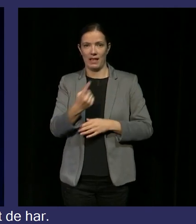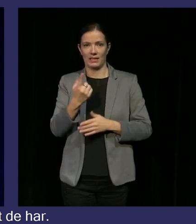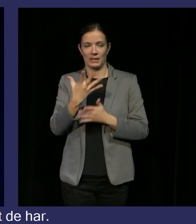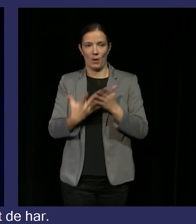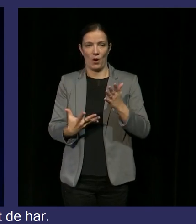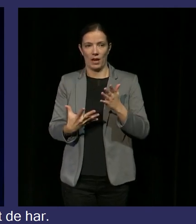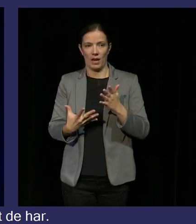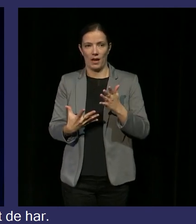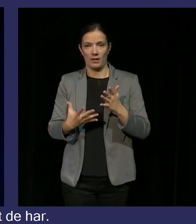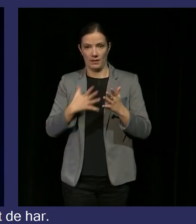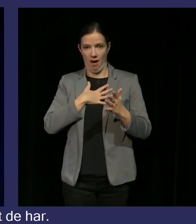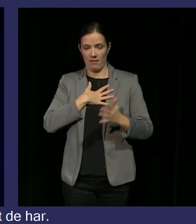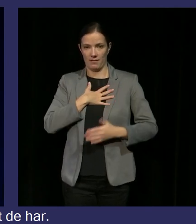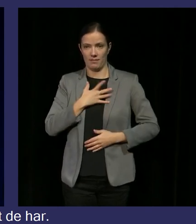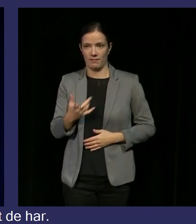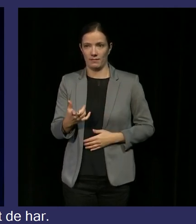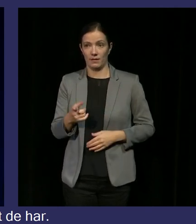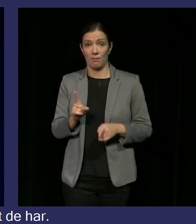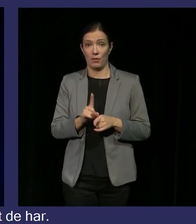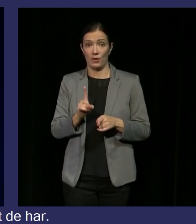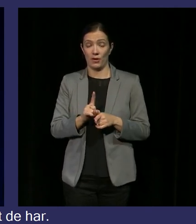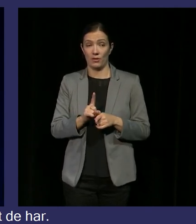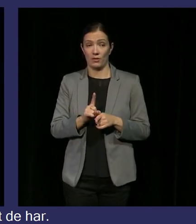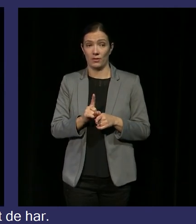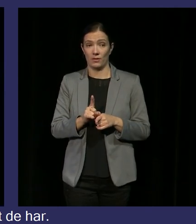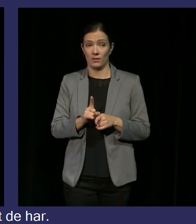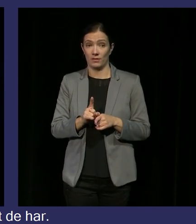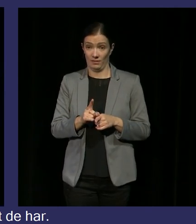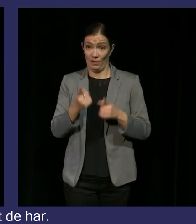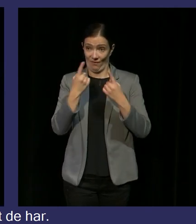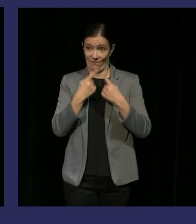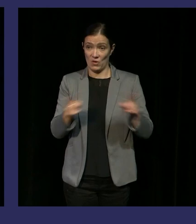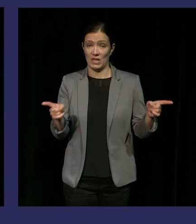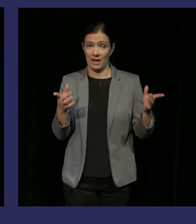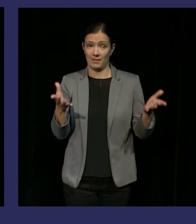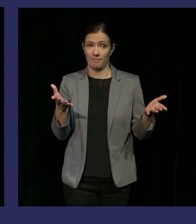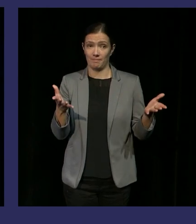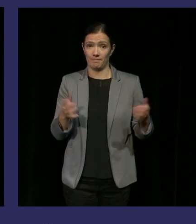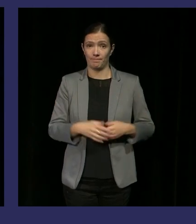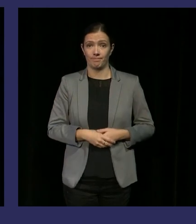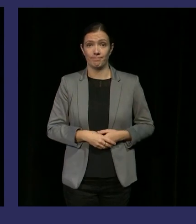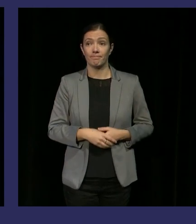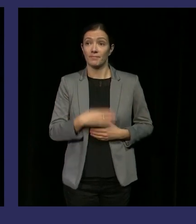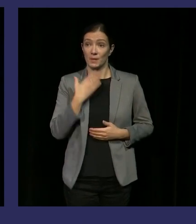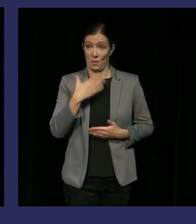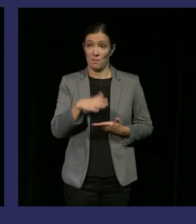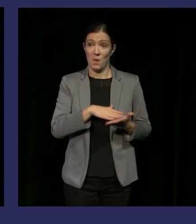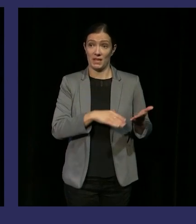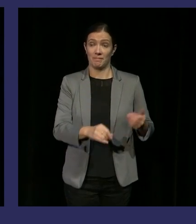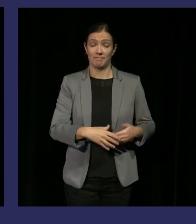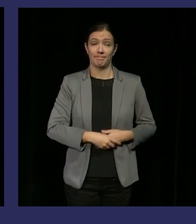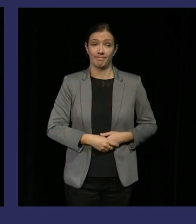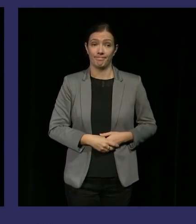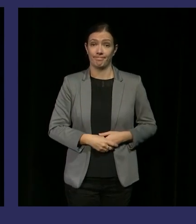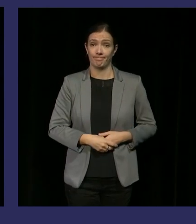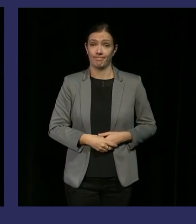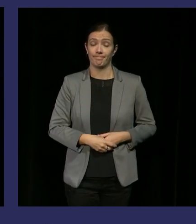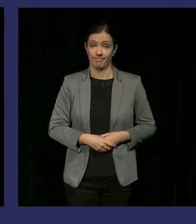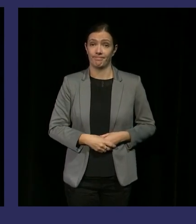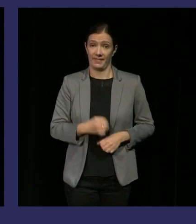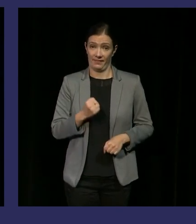språket de har, så det er jo en vesensforskjell. Ja, det er et godt poeng, det. Det er ikke noe tvil